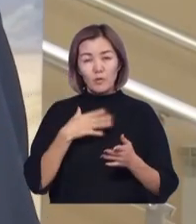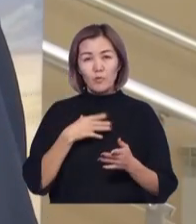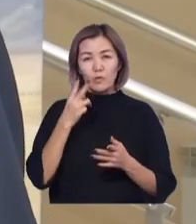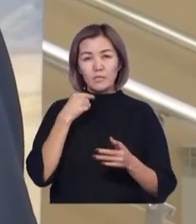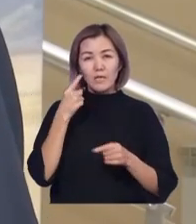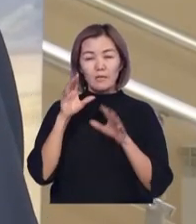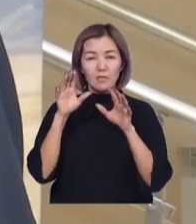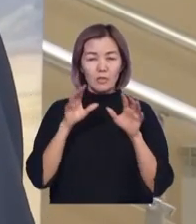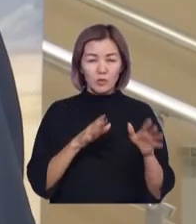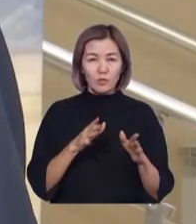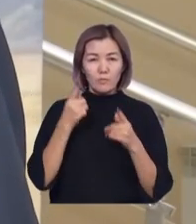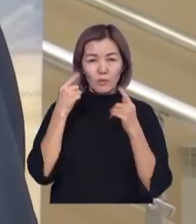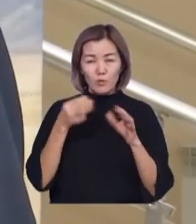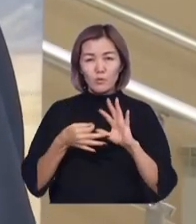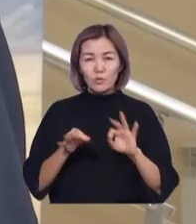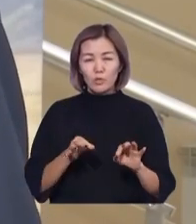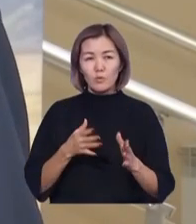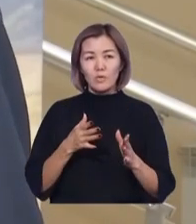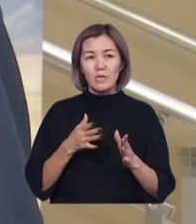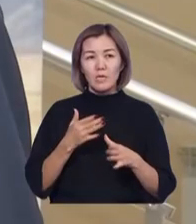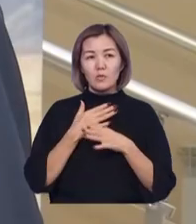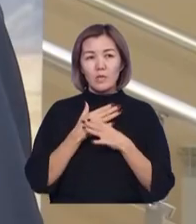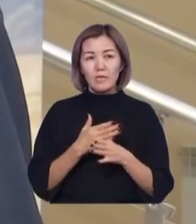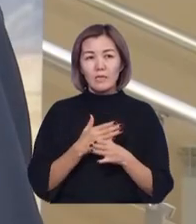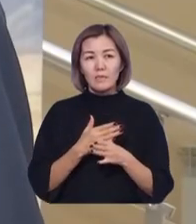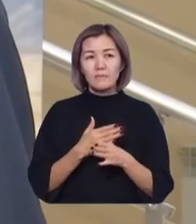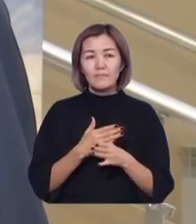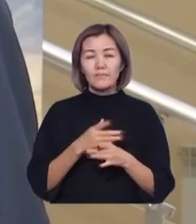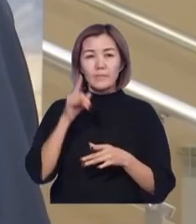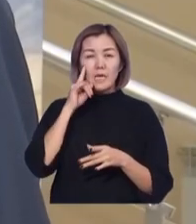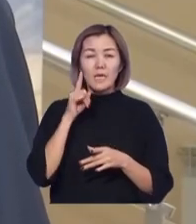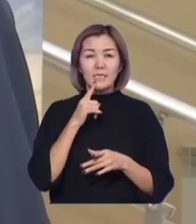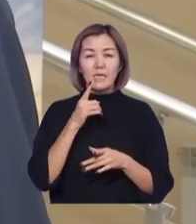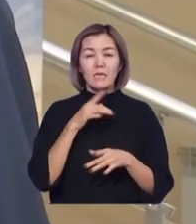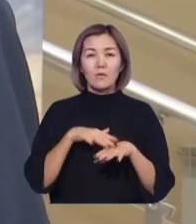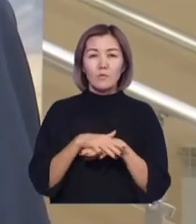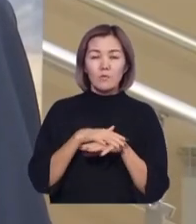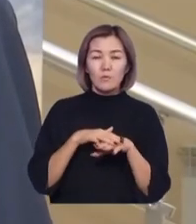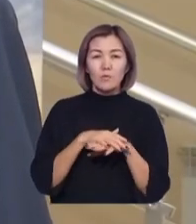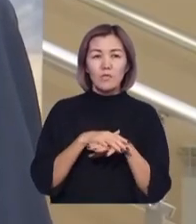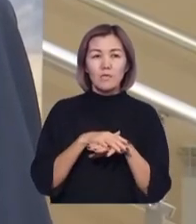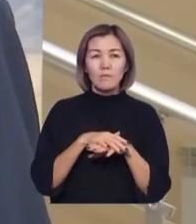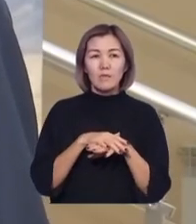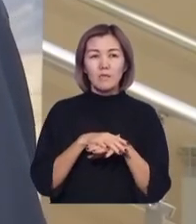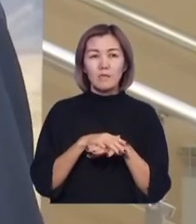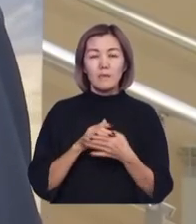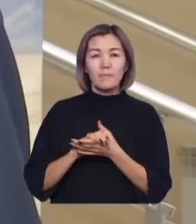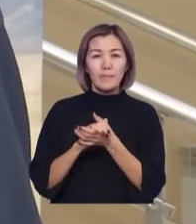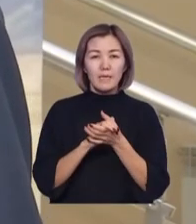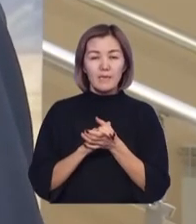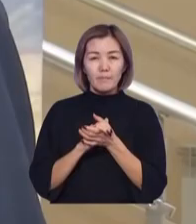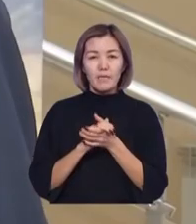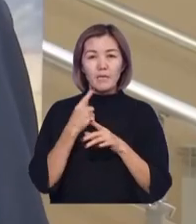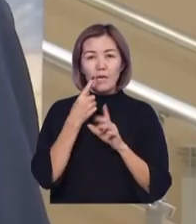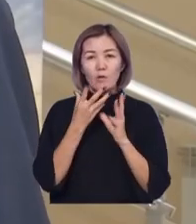салт дәстүрін жетік білуі сол арқылы, қазақ ұлт өкілдерімен өте жаңағы бірлік береке